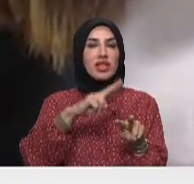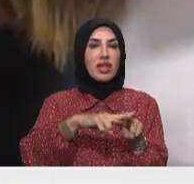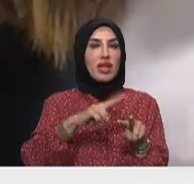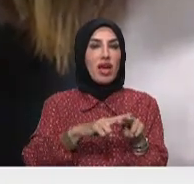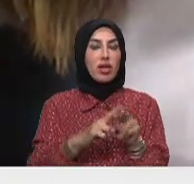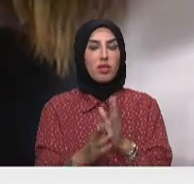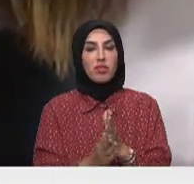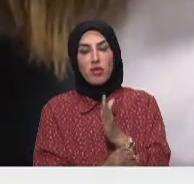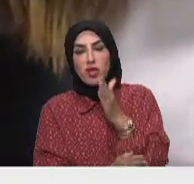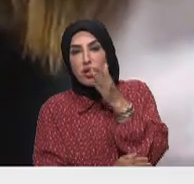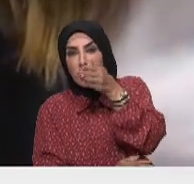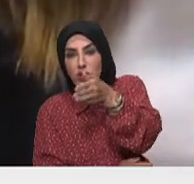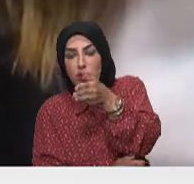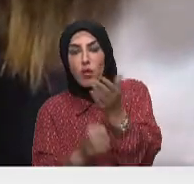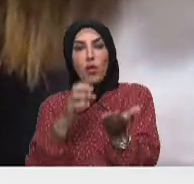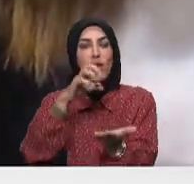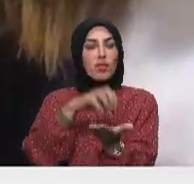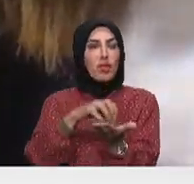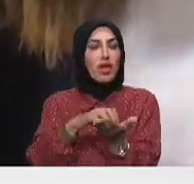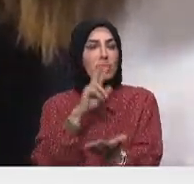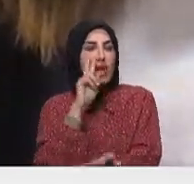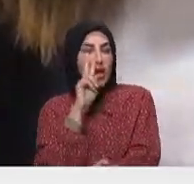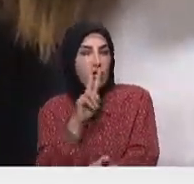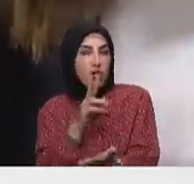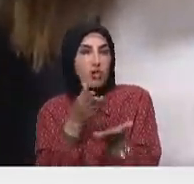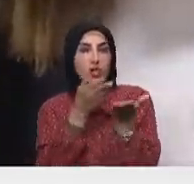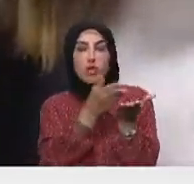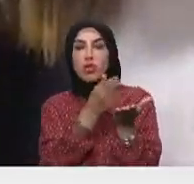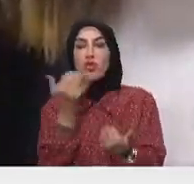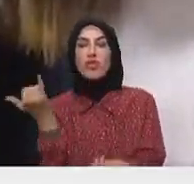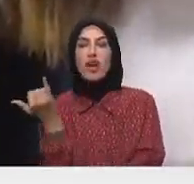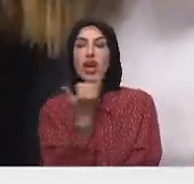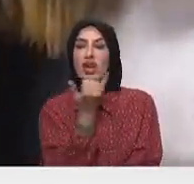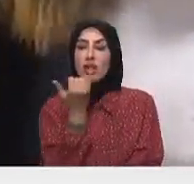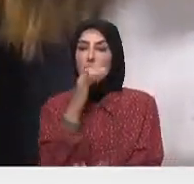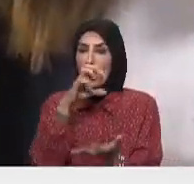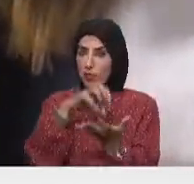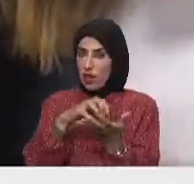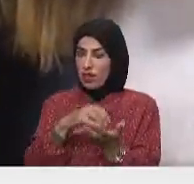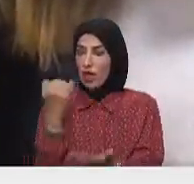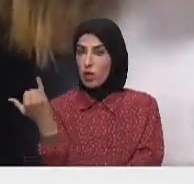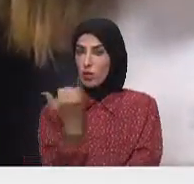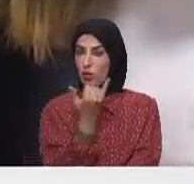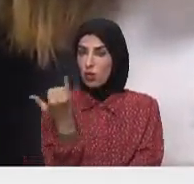إلى هذه المنطقة نظرا طبعا لأهميتها الاستراتيجي